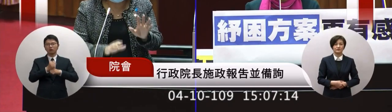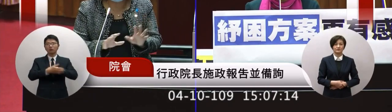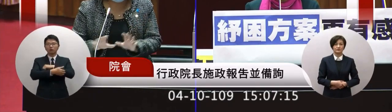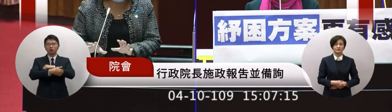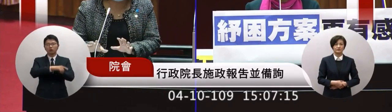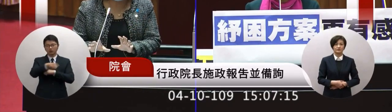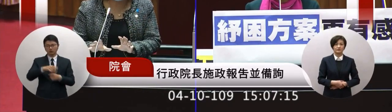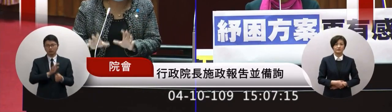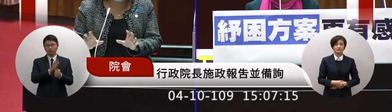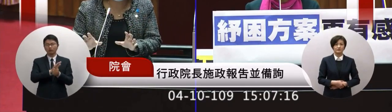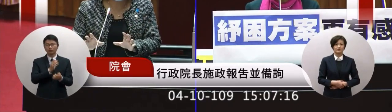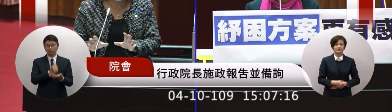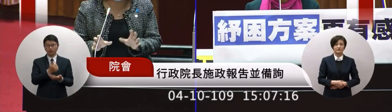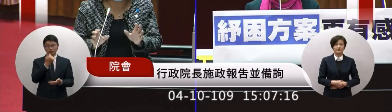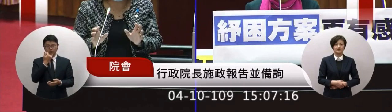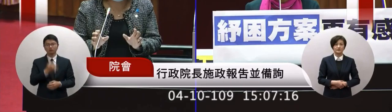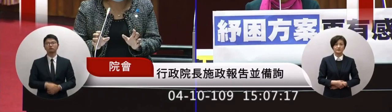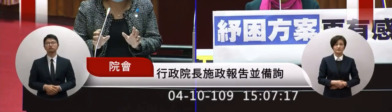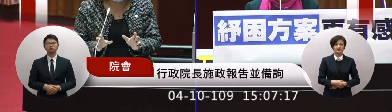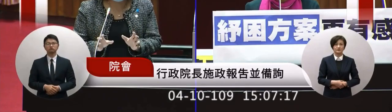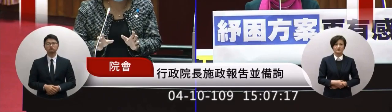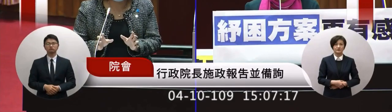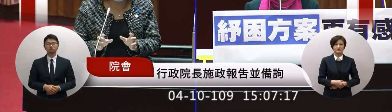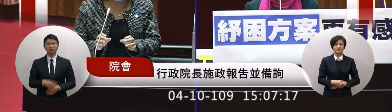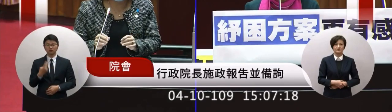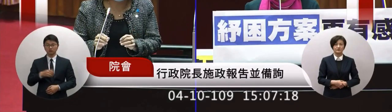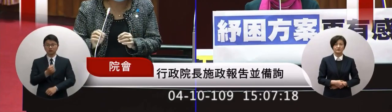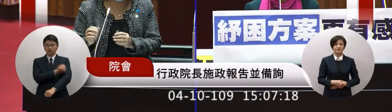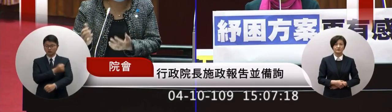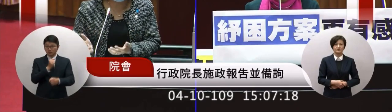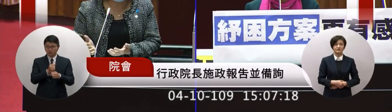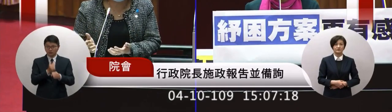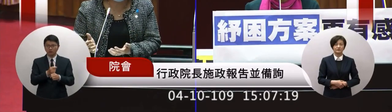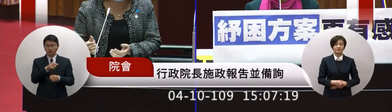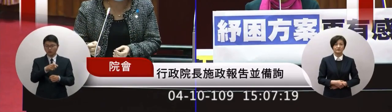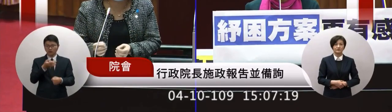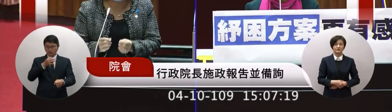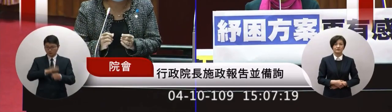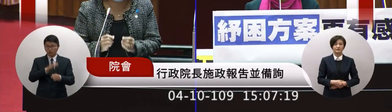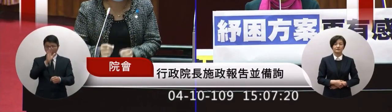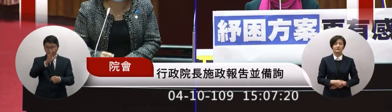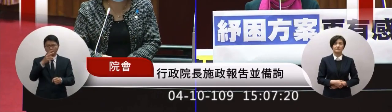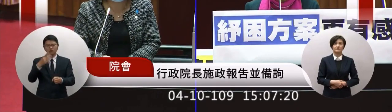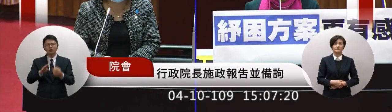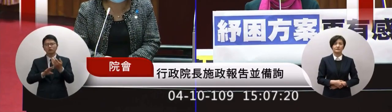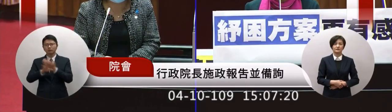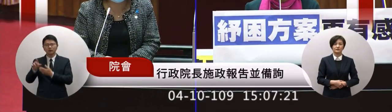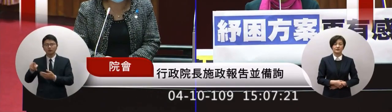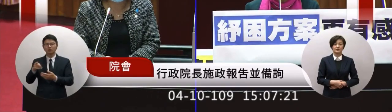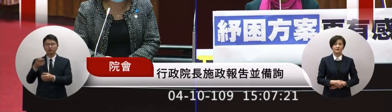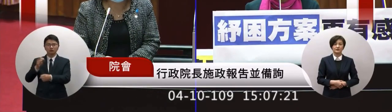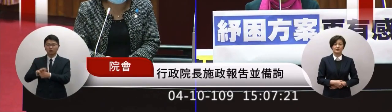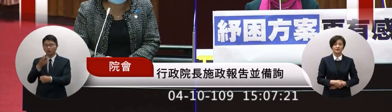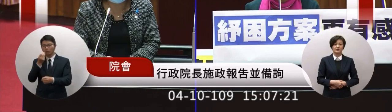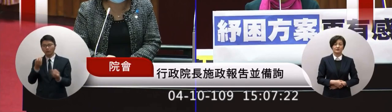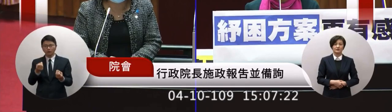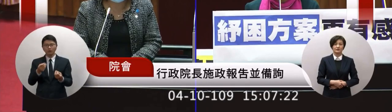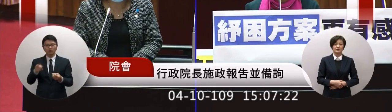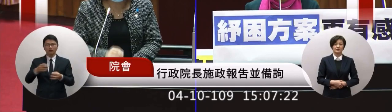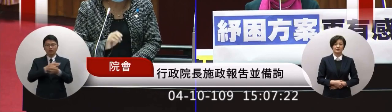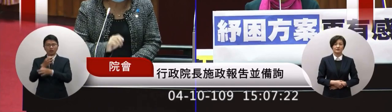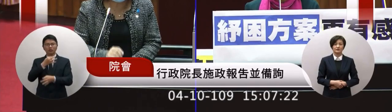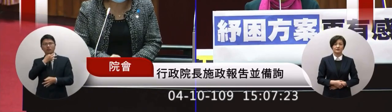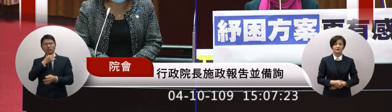那有些部分可能劳工除了这补助以外，那可能有些没有补助到，他可能也有经济上的一个需要帮忙